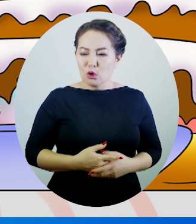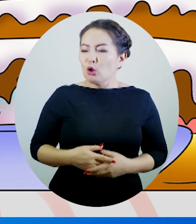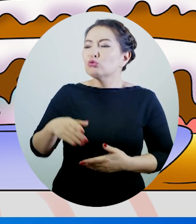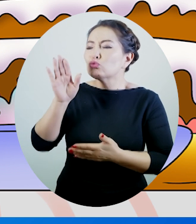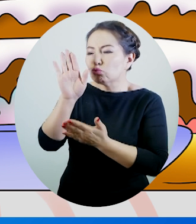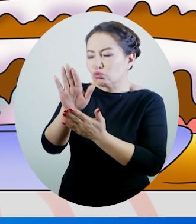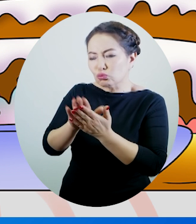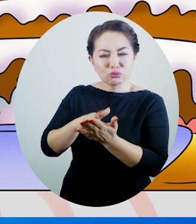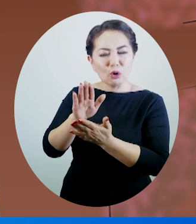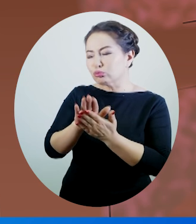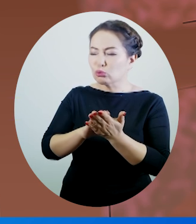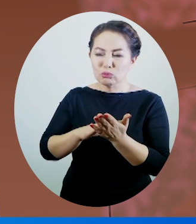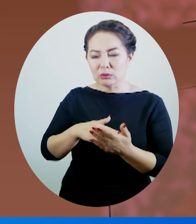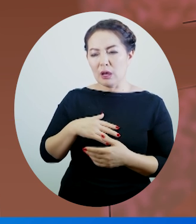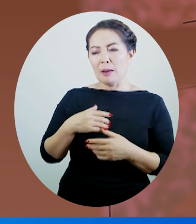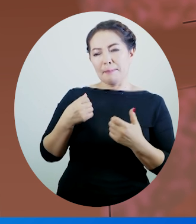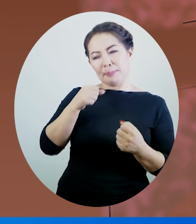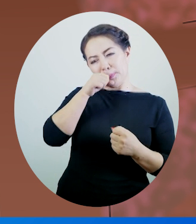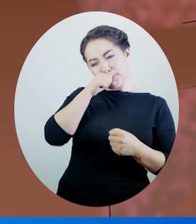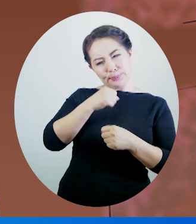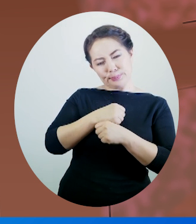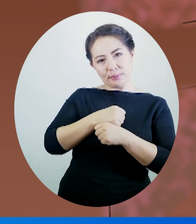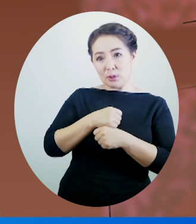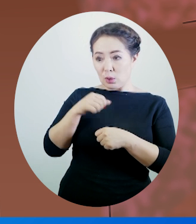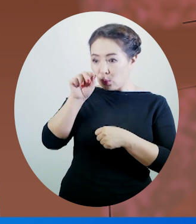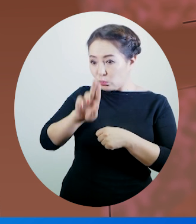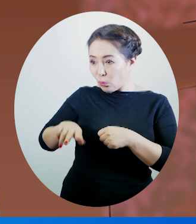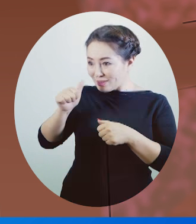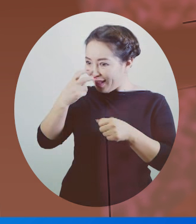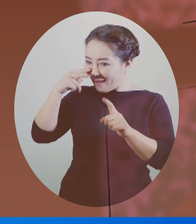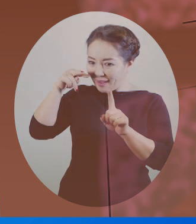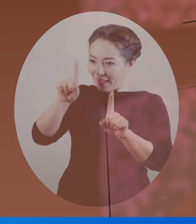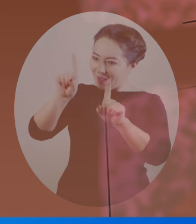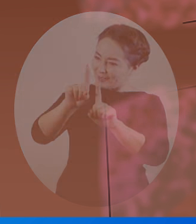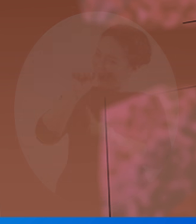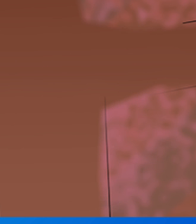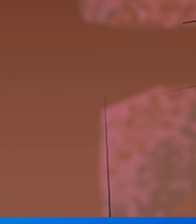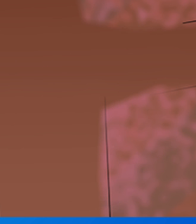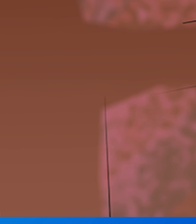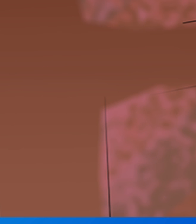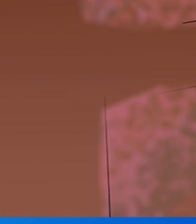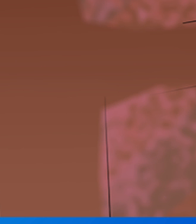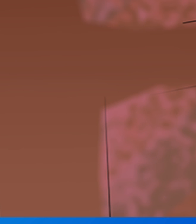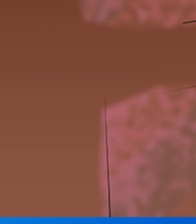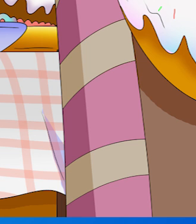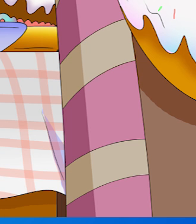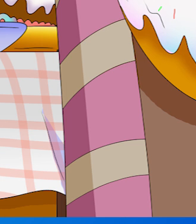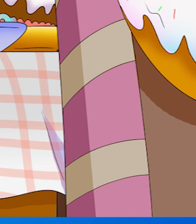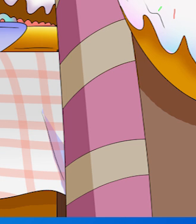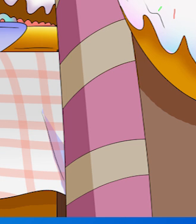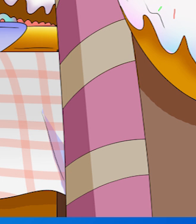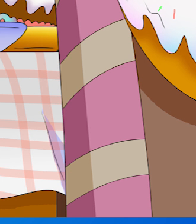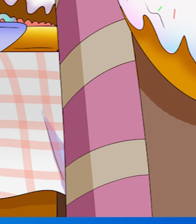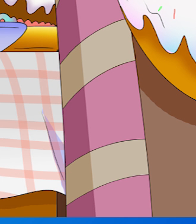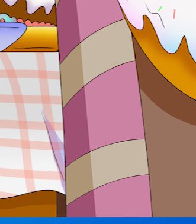буцгаа мэдтгүй. Нэг хөөрхий баларсан юм. Дүүгээ сайн хардаг. Мундаг ах